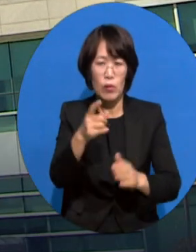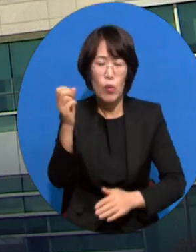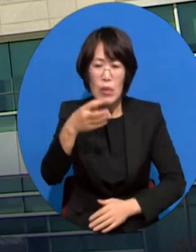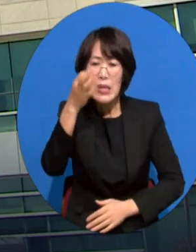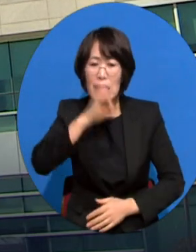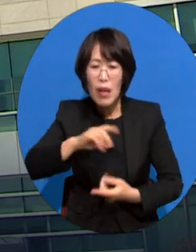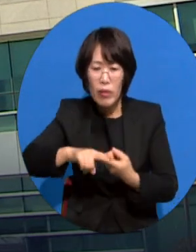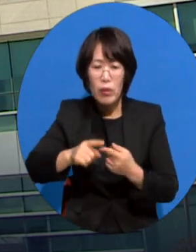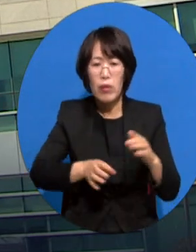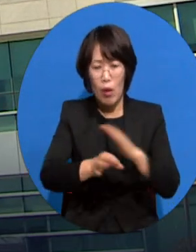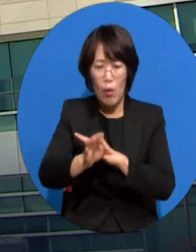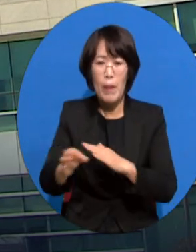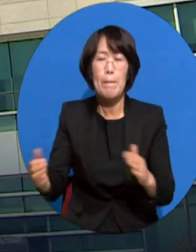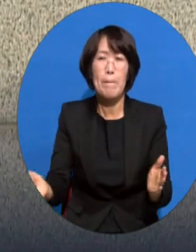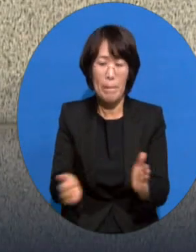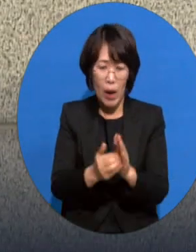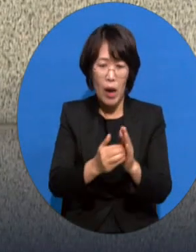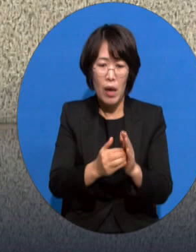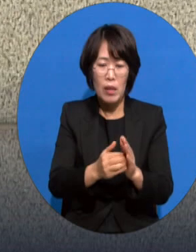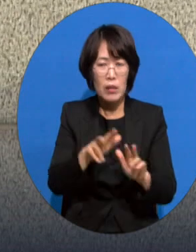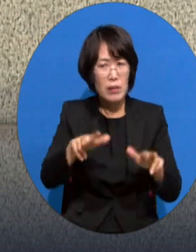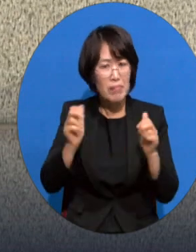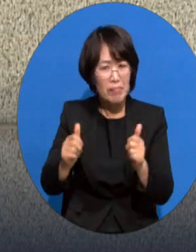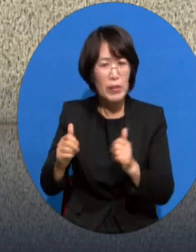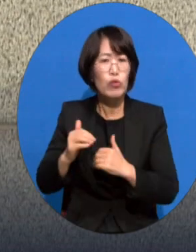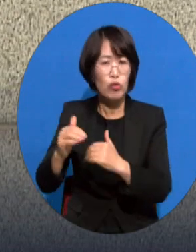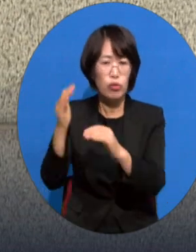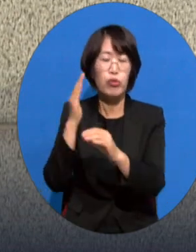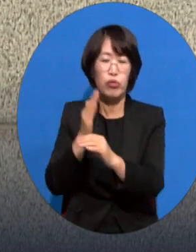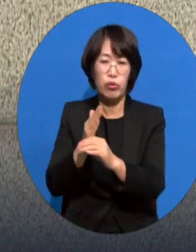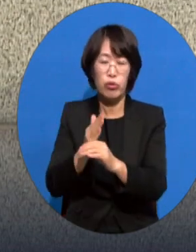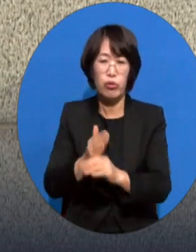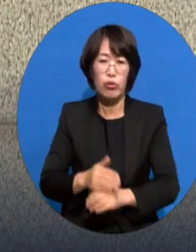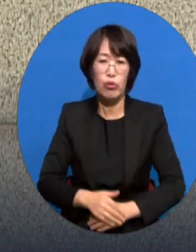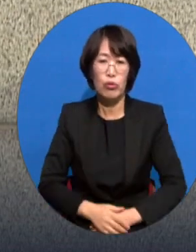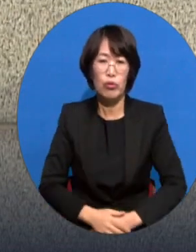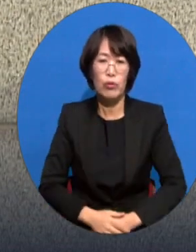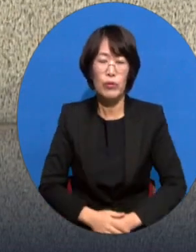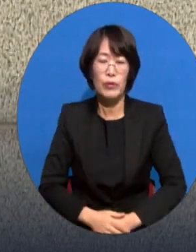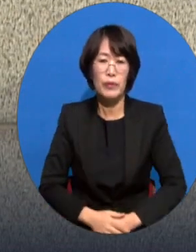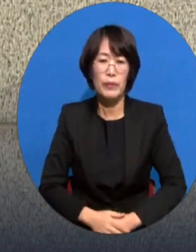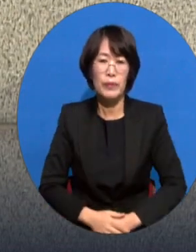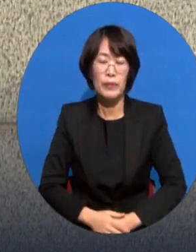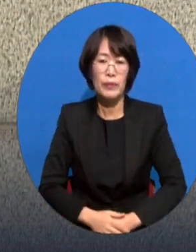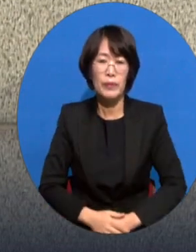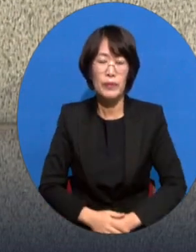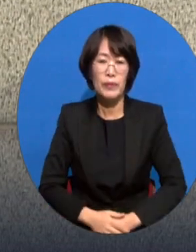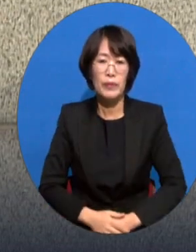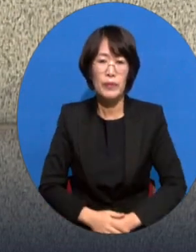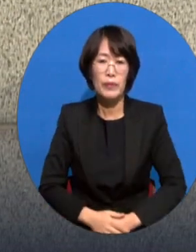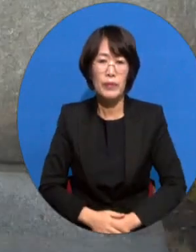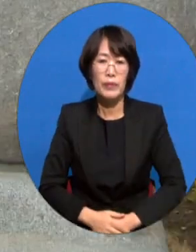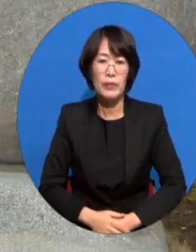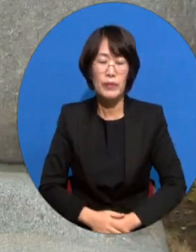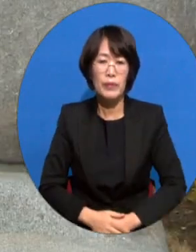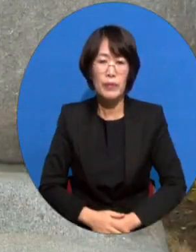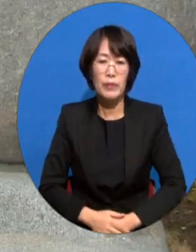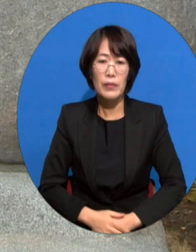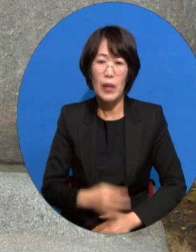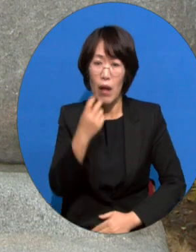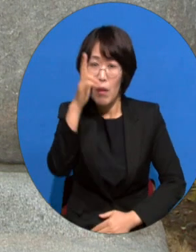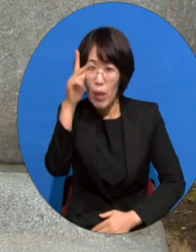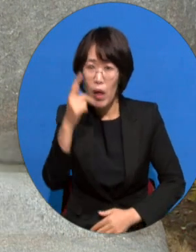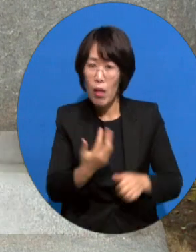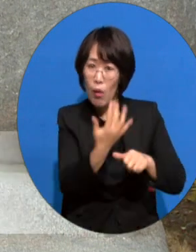지급 대여금 이자도 다 납입을 했고 그거에 대해서 재판이 진행 중이니까.